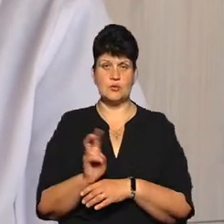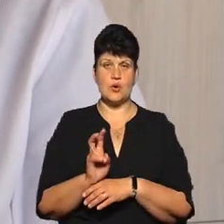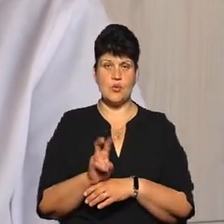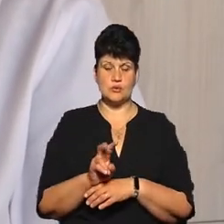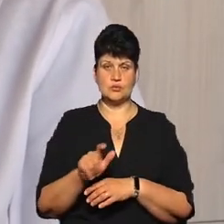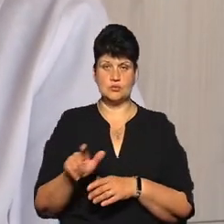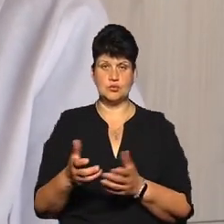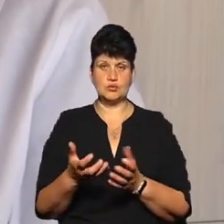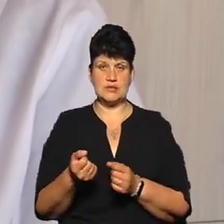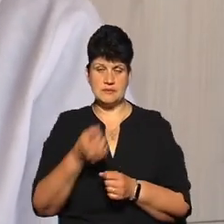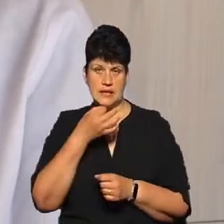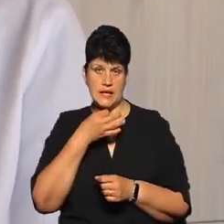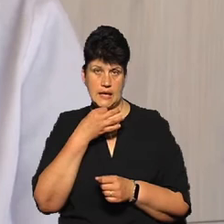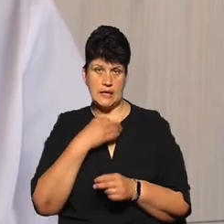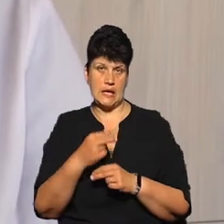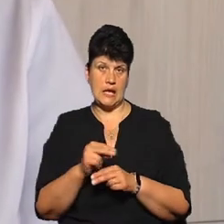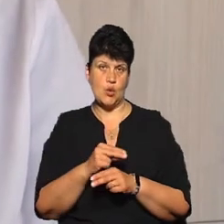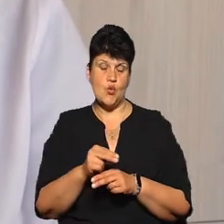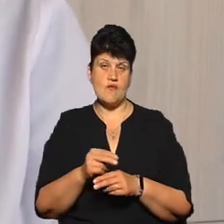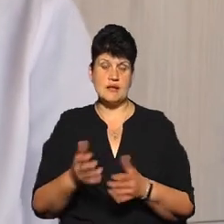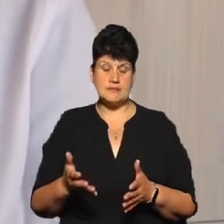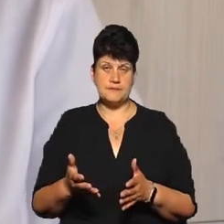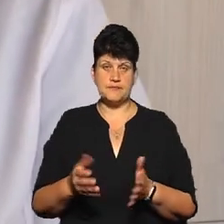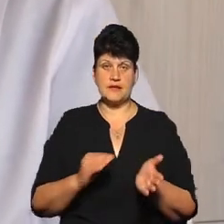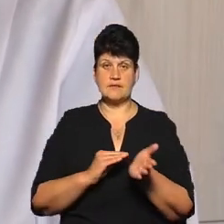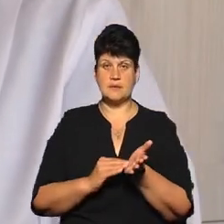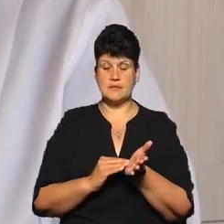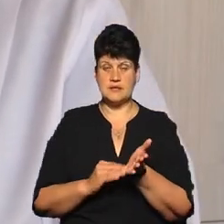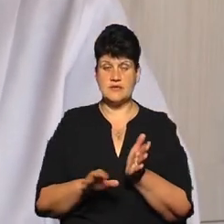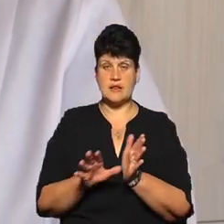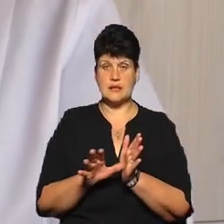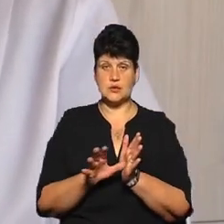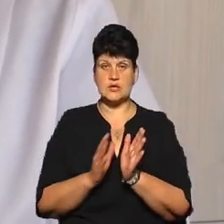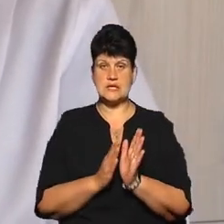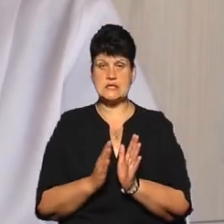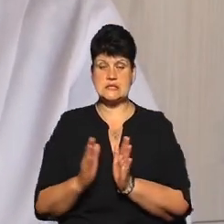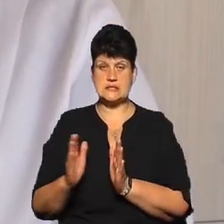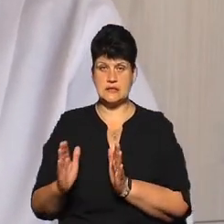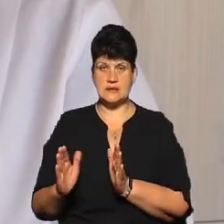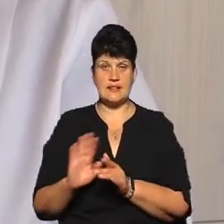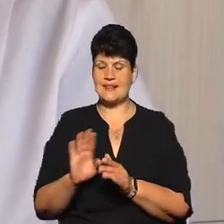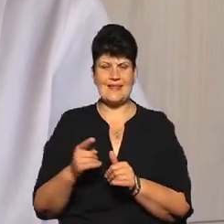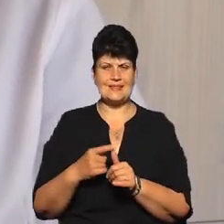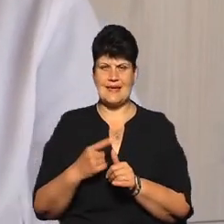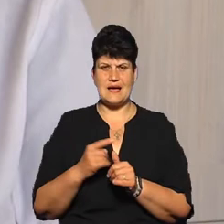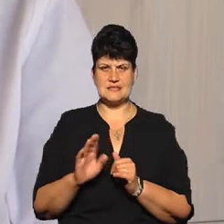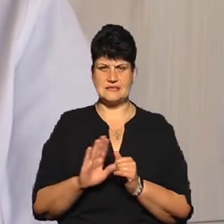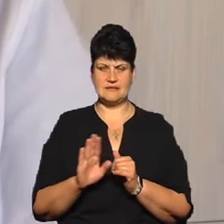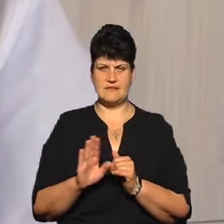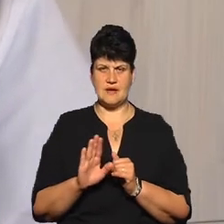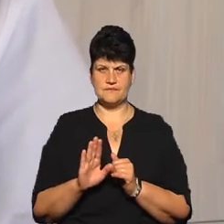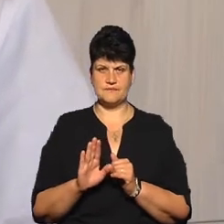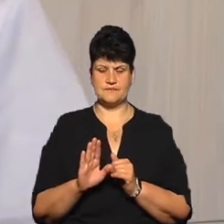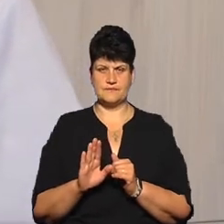аптеку, отримувати ліки і лікуватися. Виписується в електронній системі не назва торгова